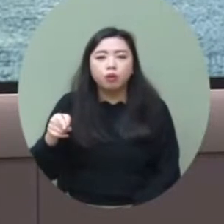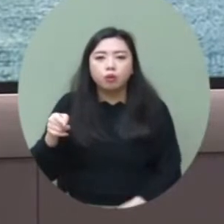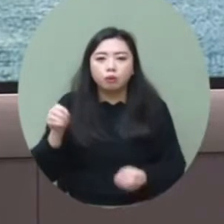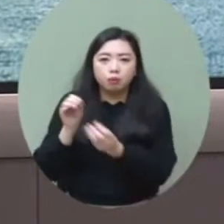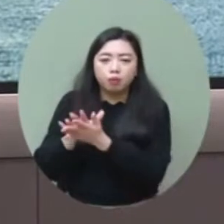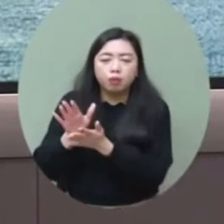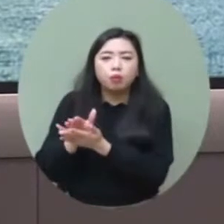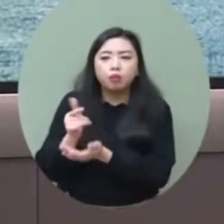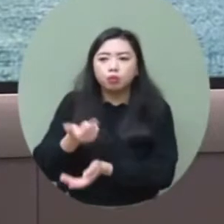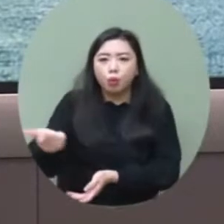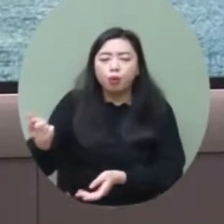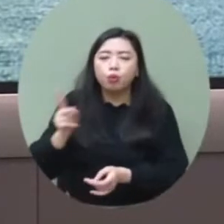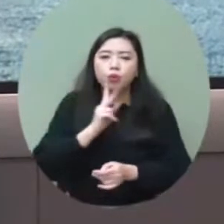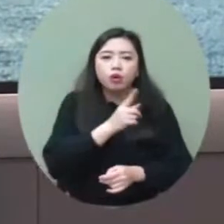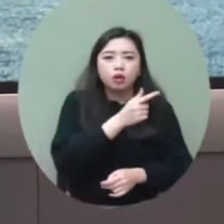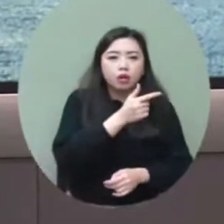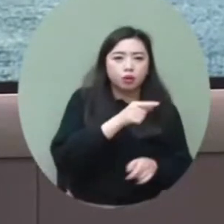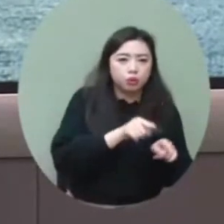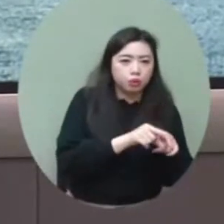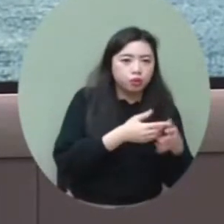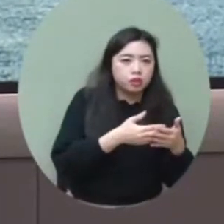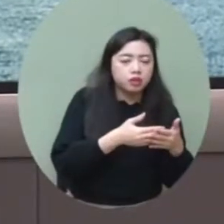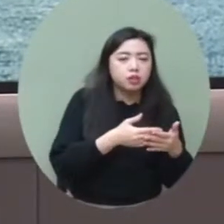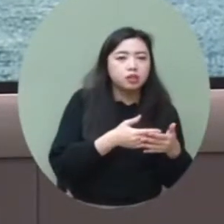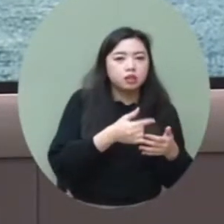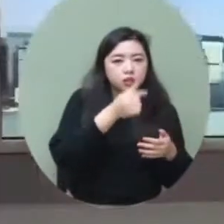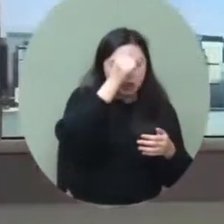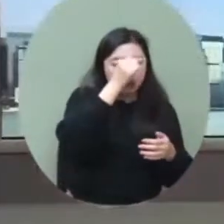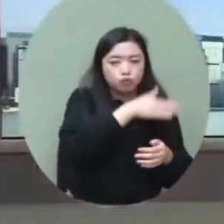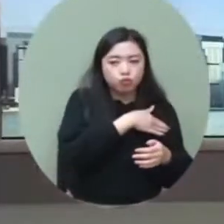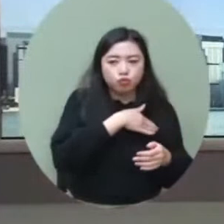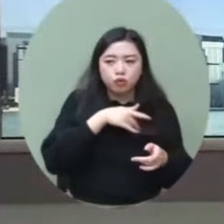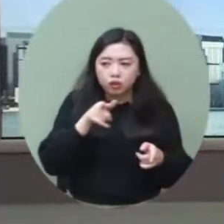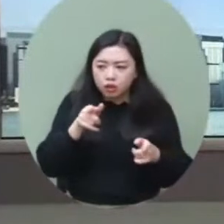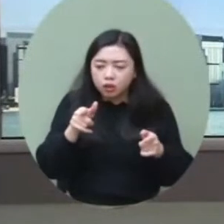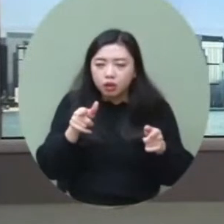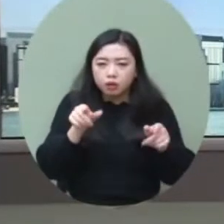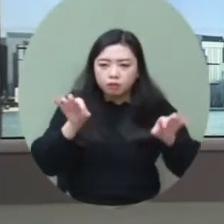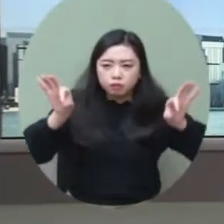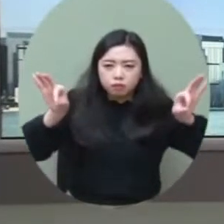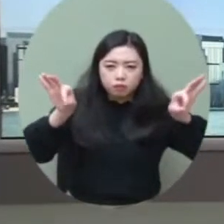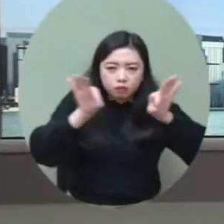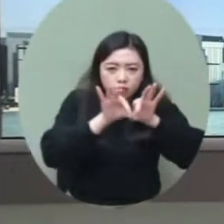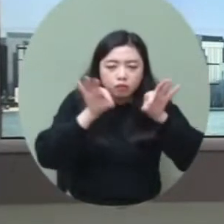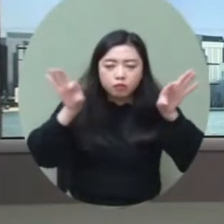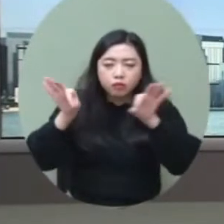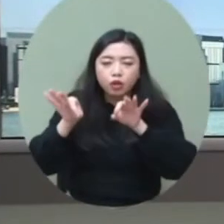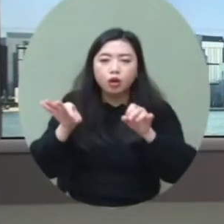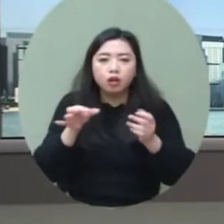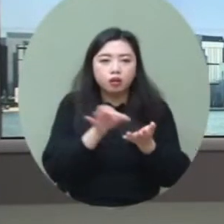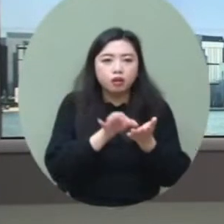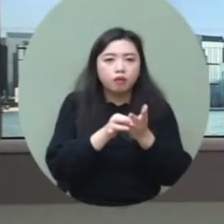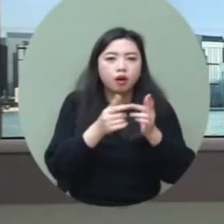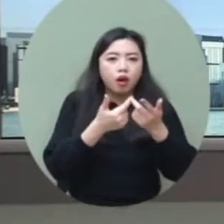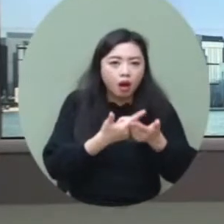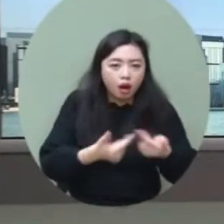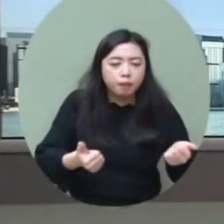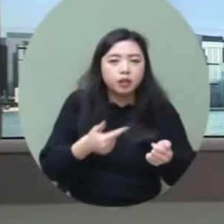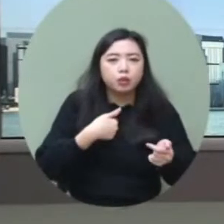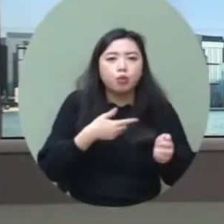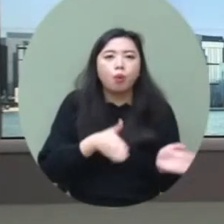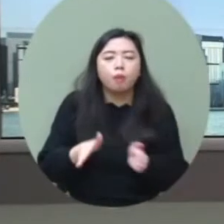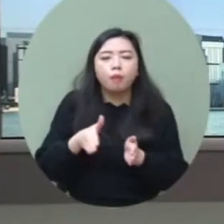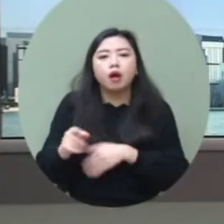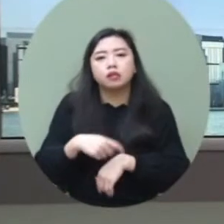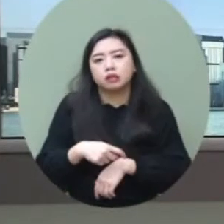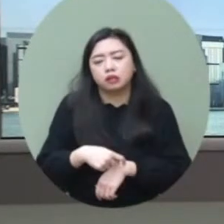suitable places for them. 好，呢邊咩二個行黑色外套嘅呢邊